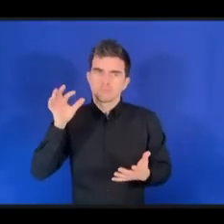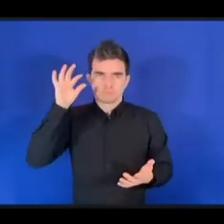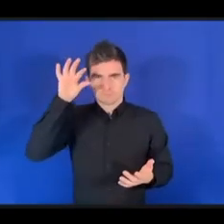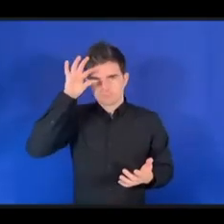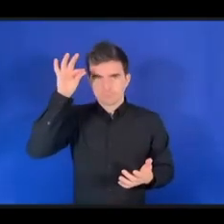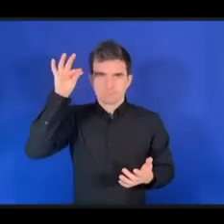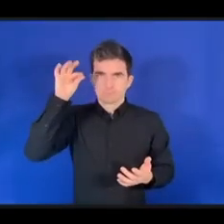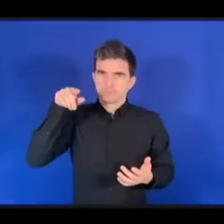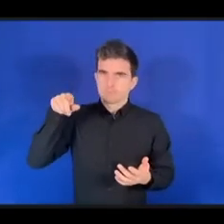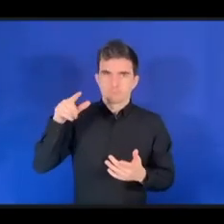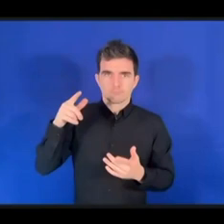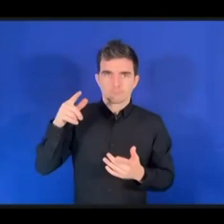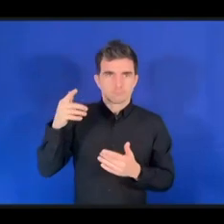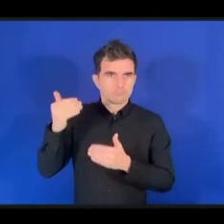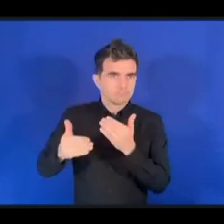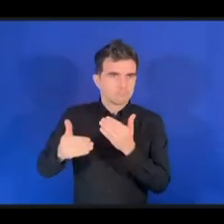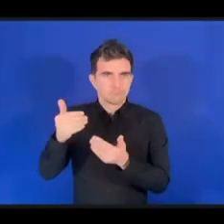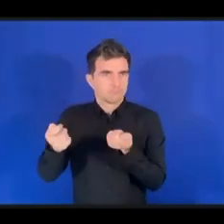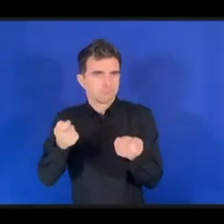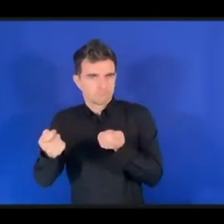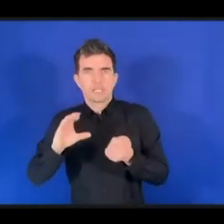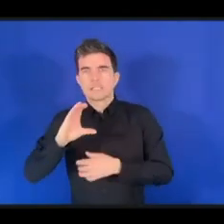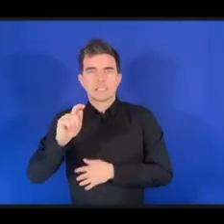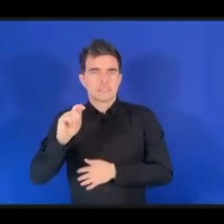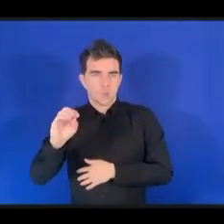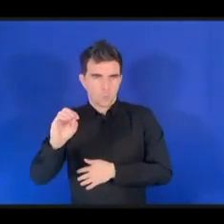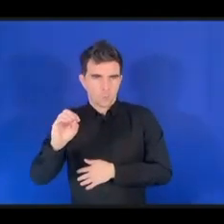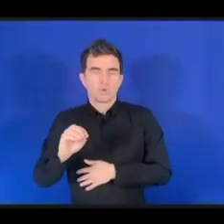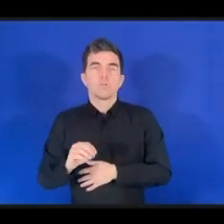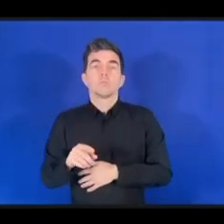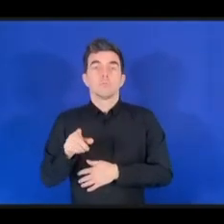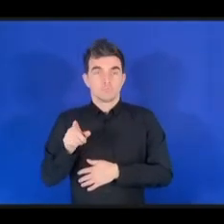CTO 做出了非常大的贡献。CTO 的